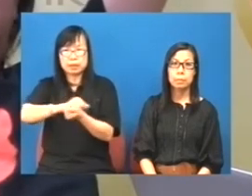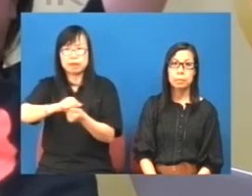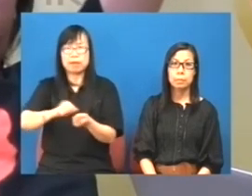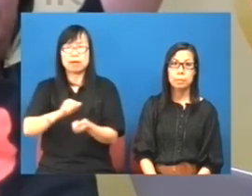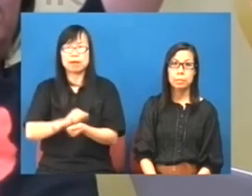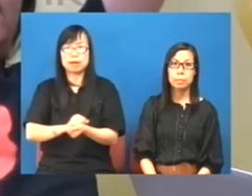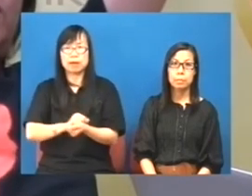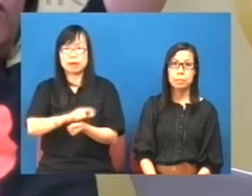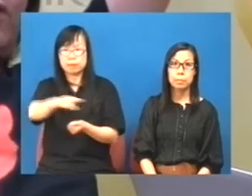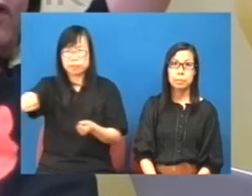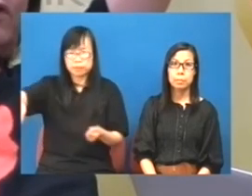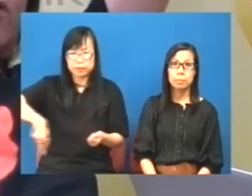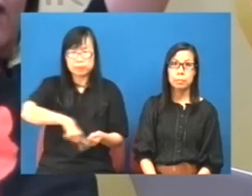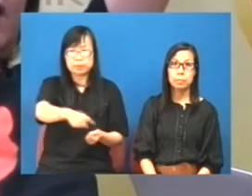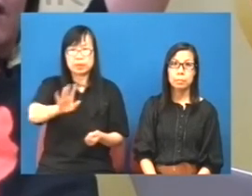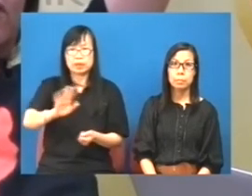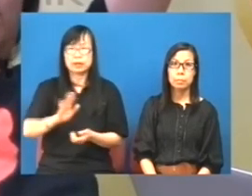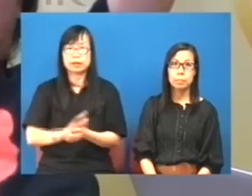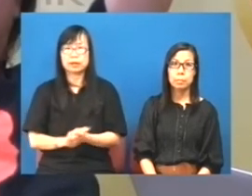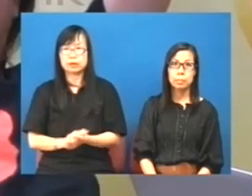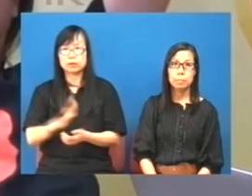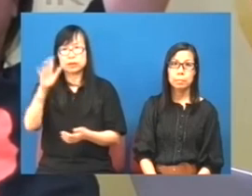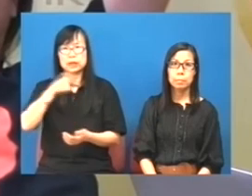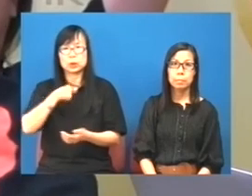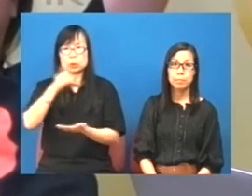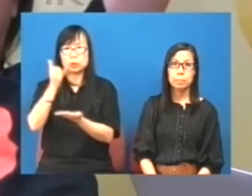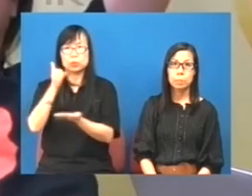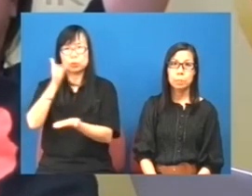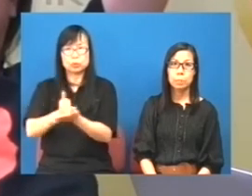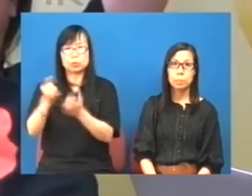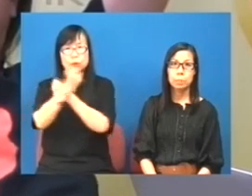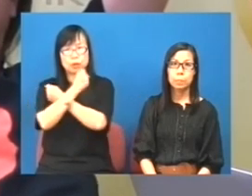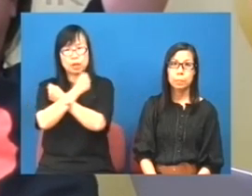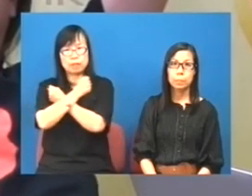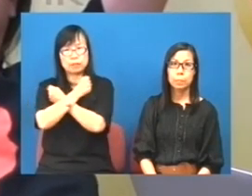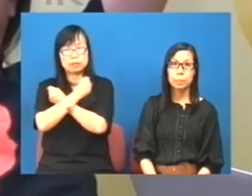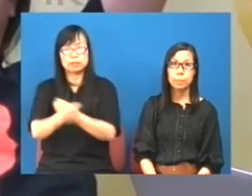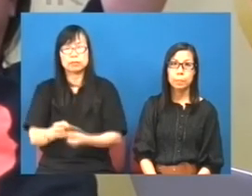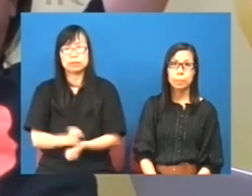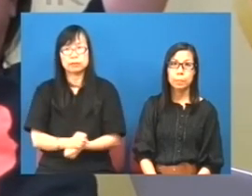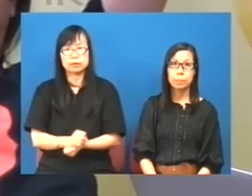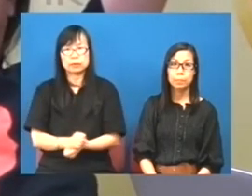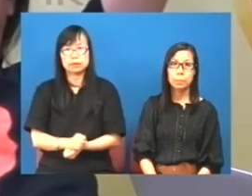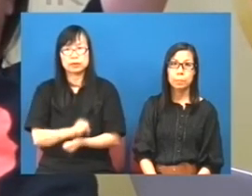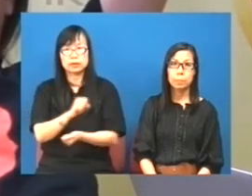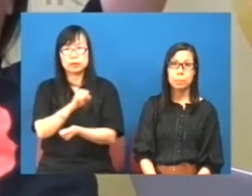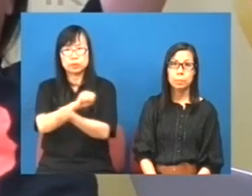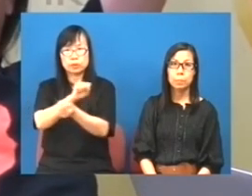出來有時都會中都要坐牢或者有一件事就是有一個